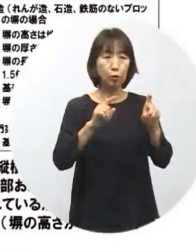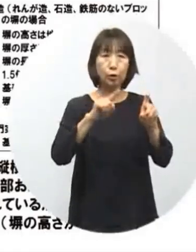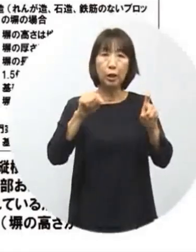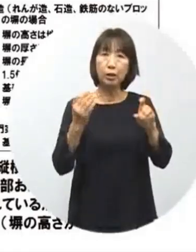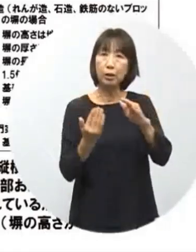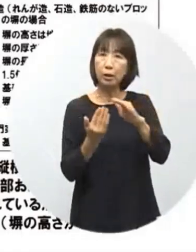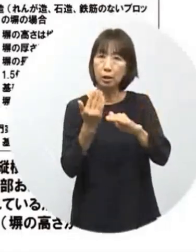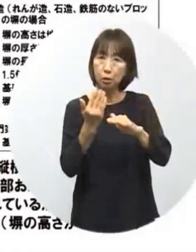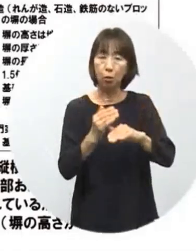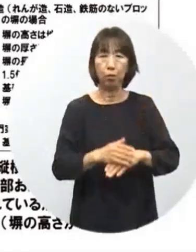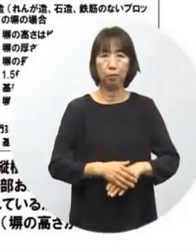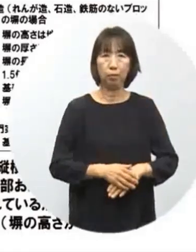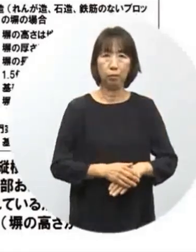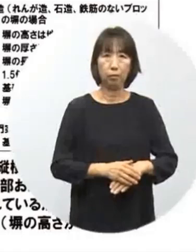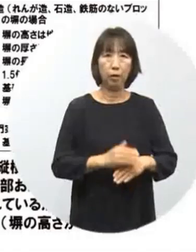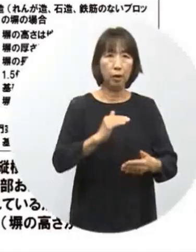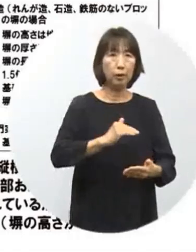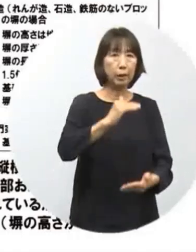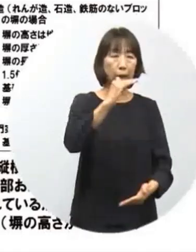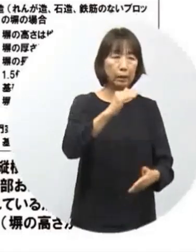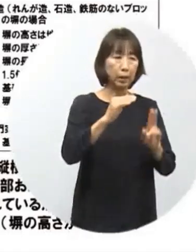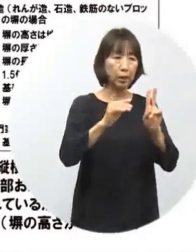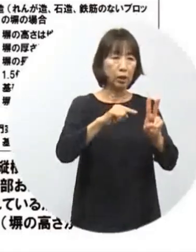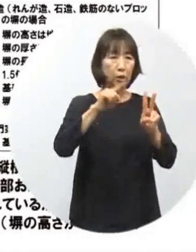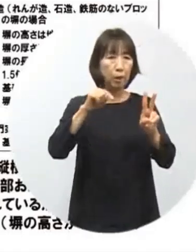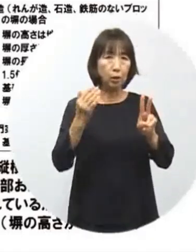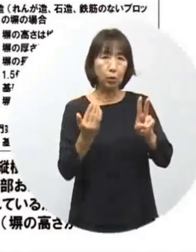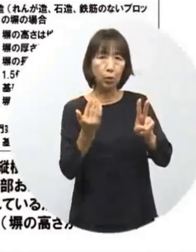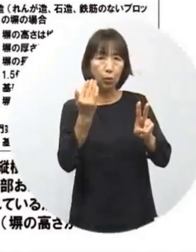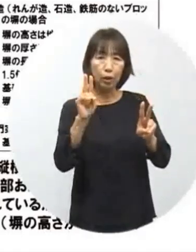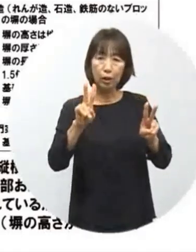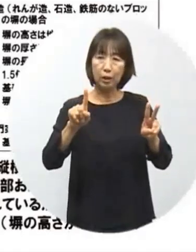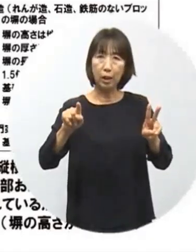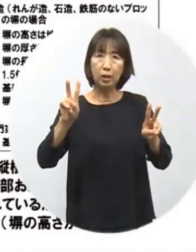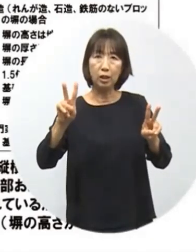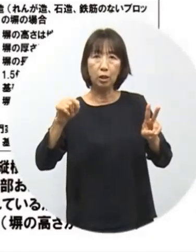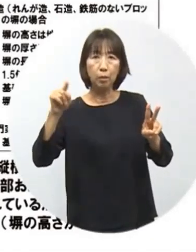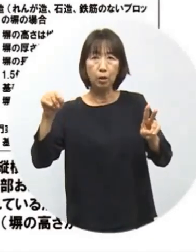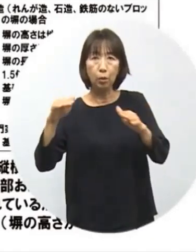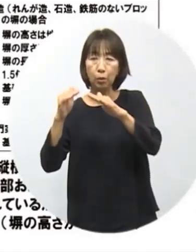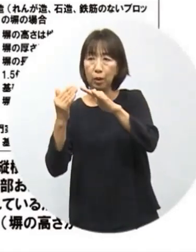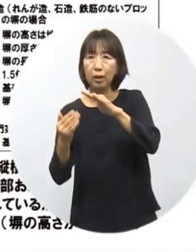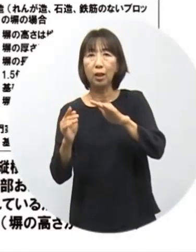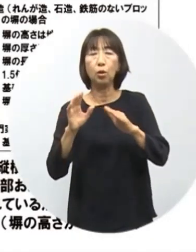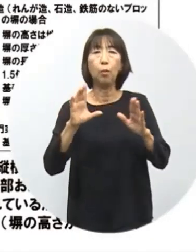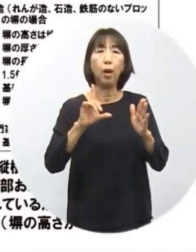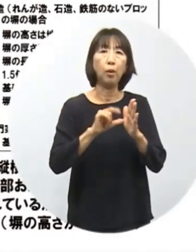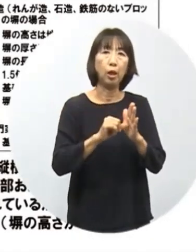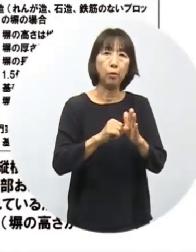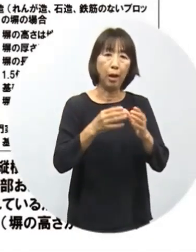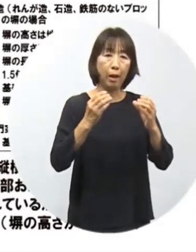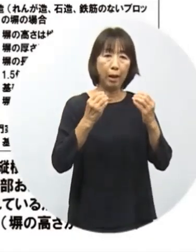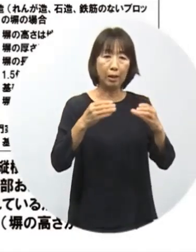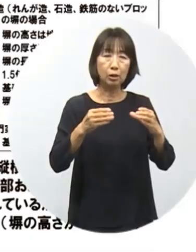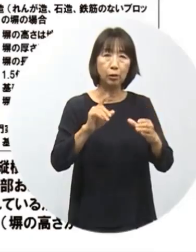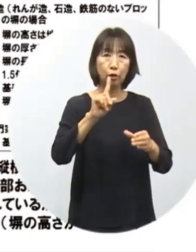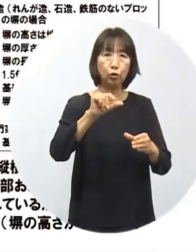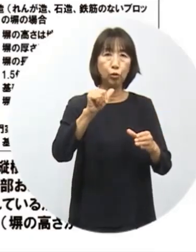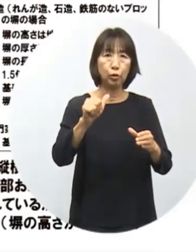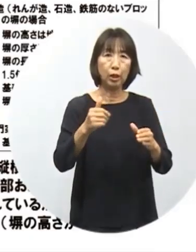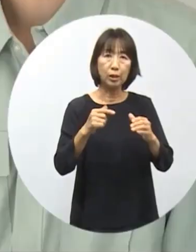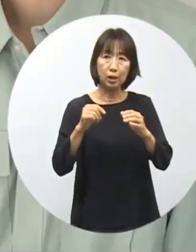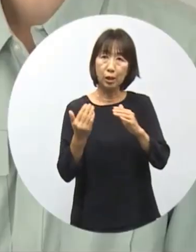か、塀の高さが2メートルを超え 2.2 メートル以下の場合は15センチ以上必要になります